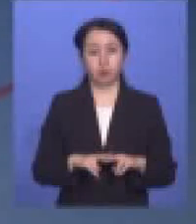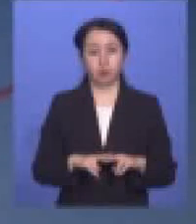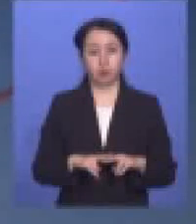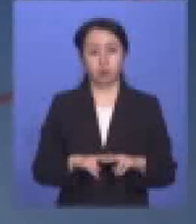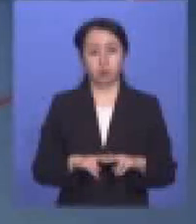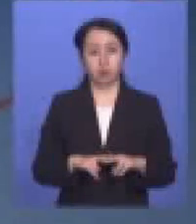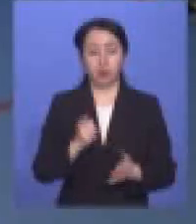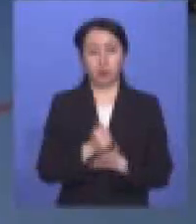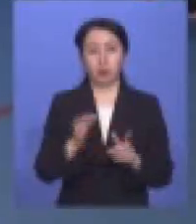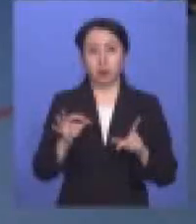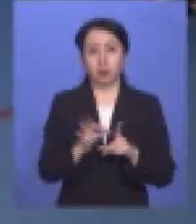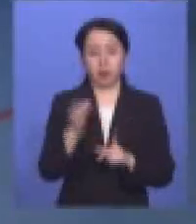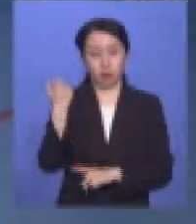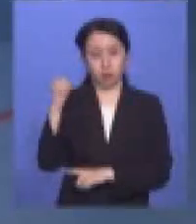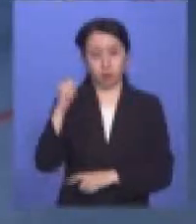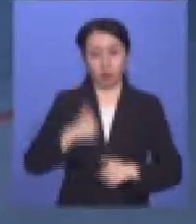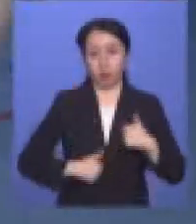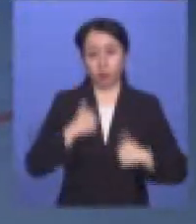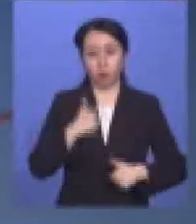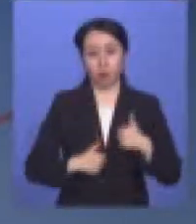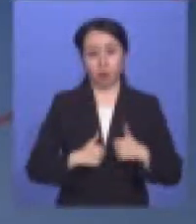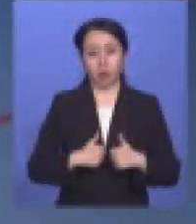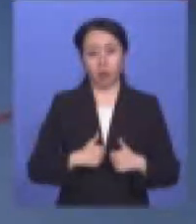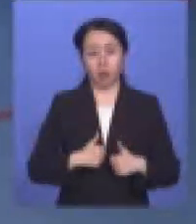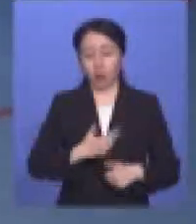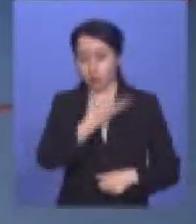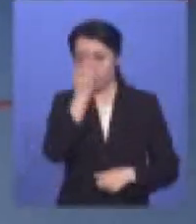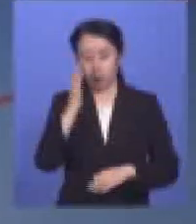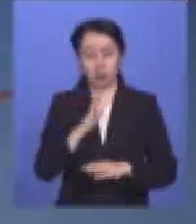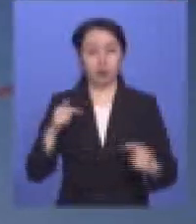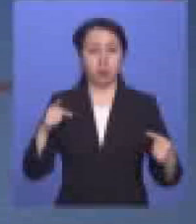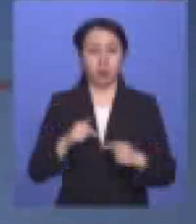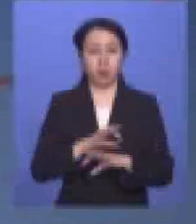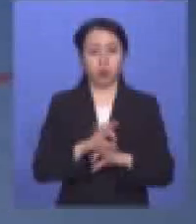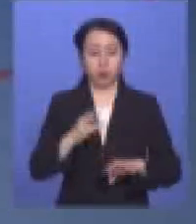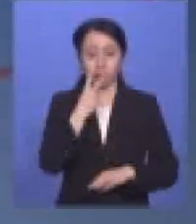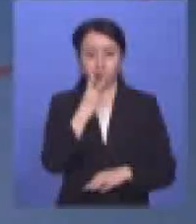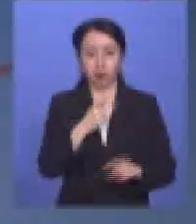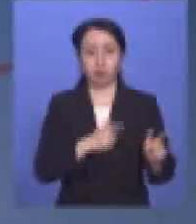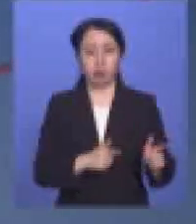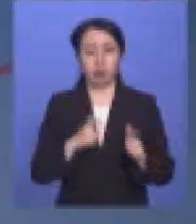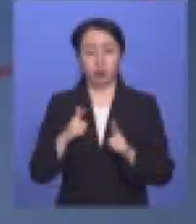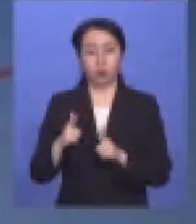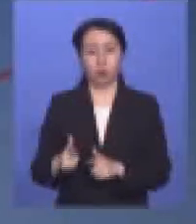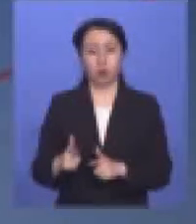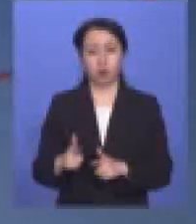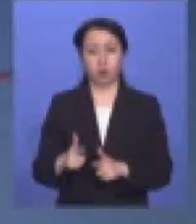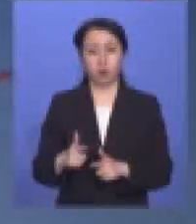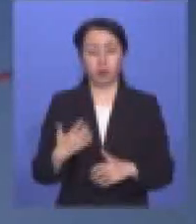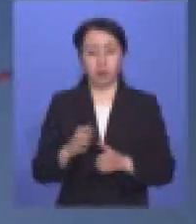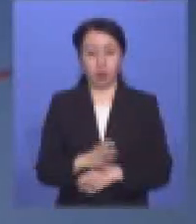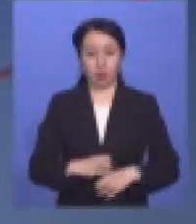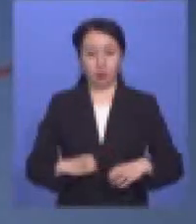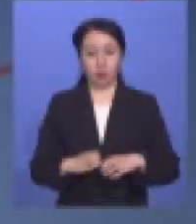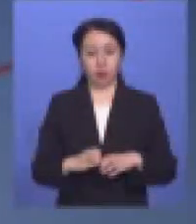ставим себе целью выиграть, естественно, этот турнир, но не будем забывать то, что и соперники хорошие. Мы видим подготовку. Вот Ниш команда тоже